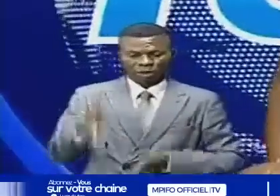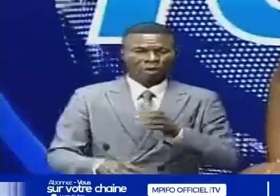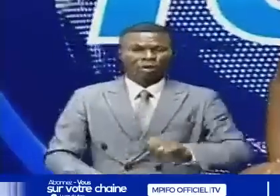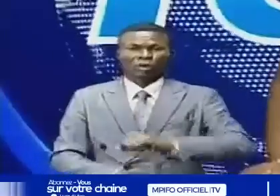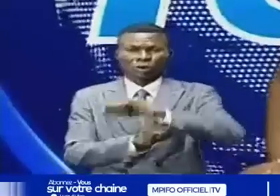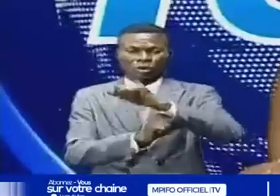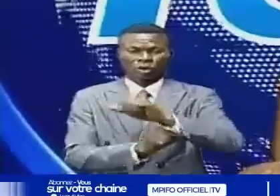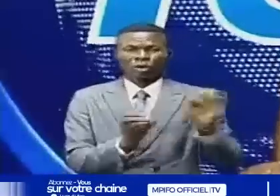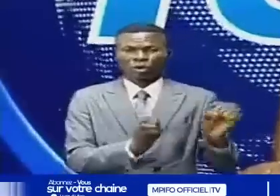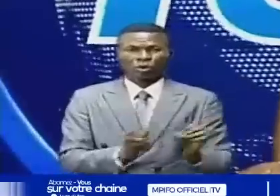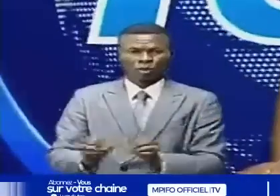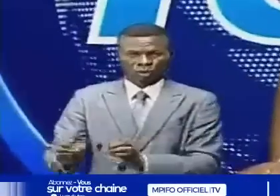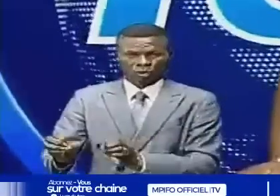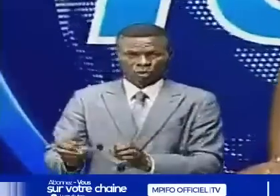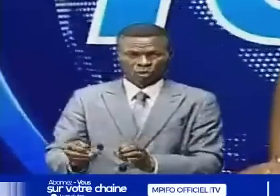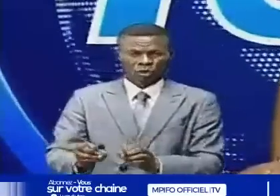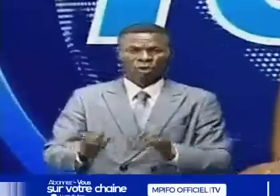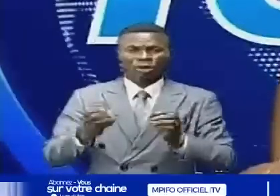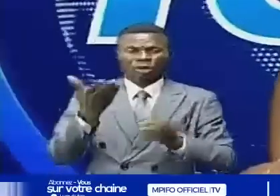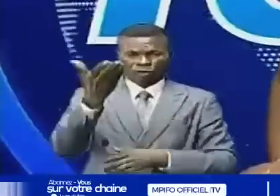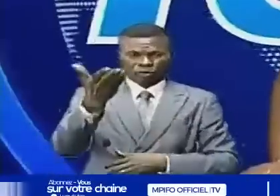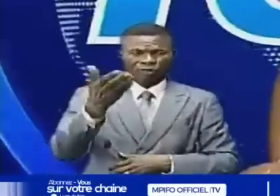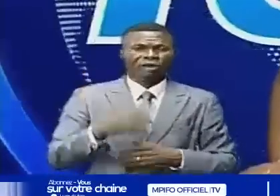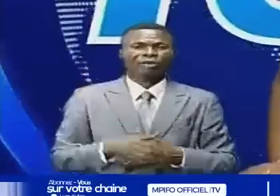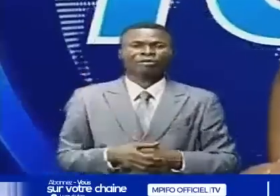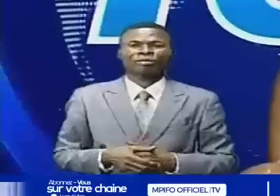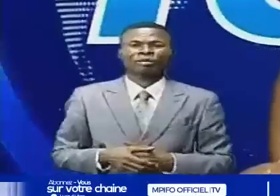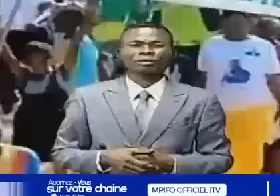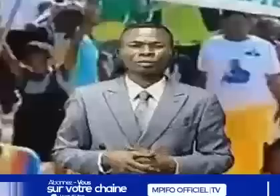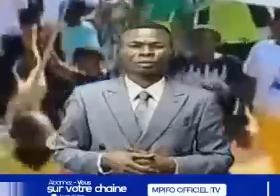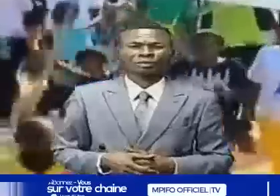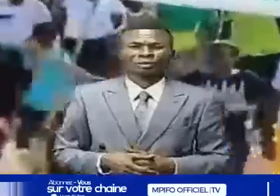a été organisée, nous dit Elian Jatassa.